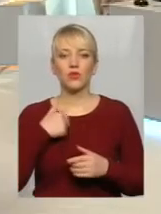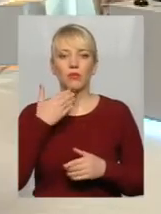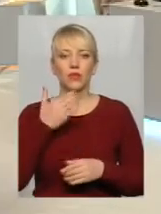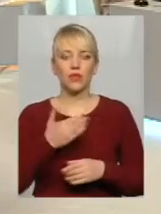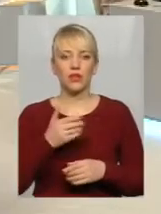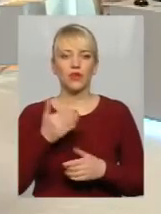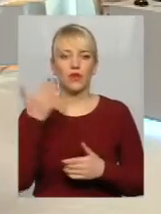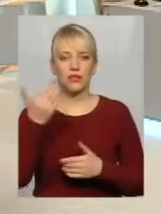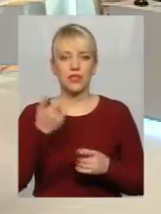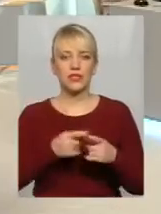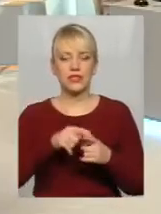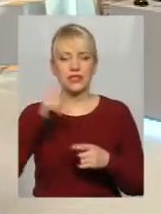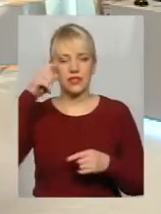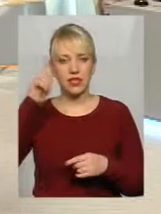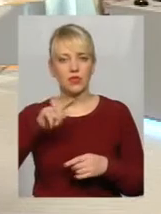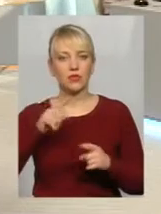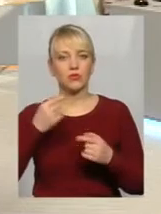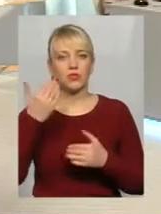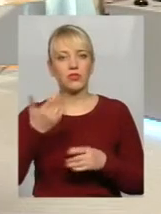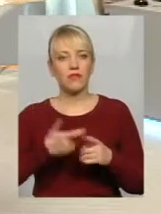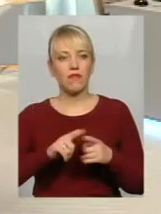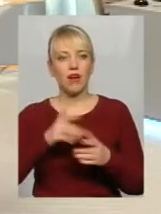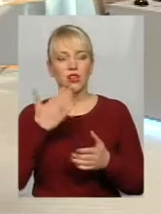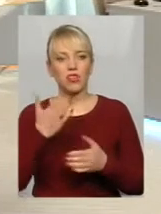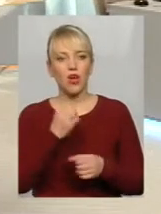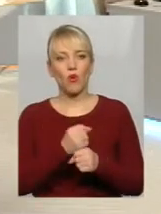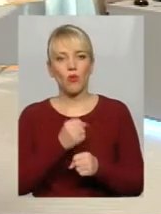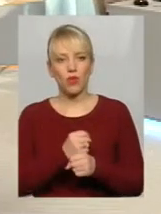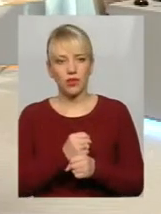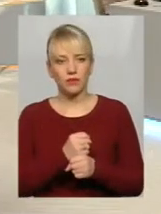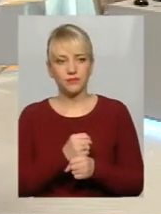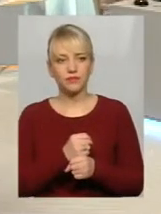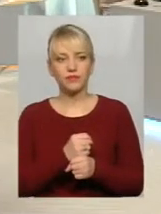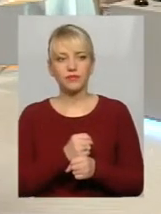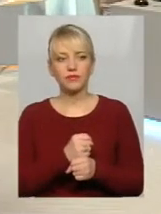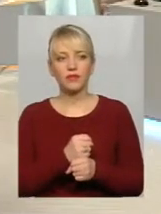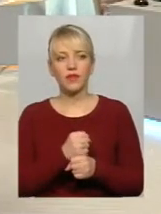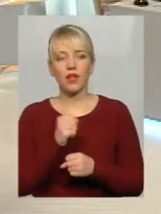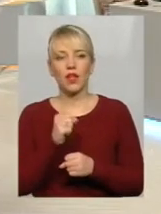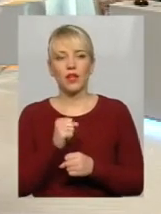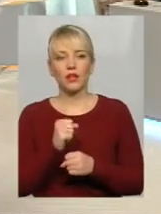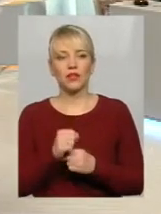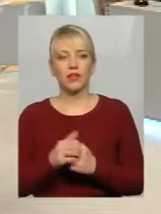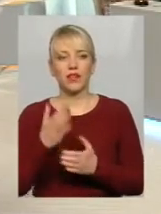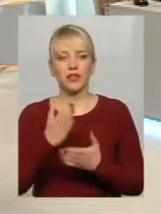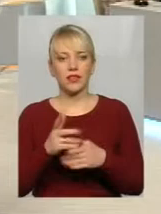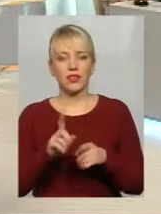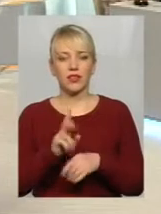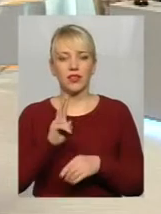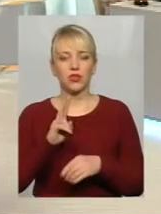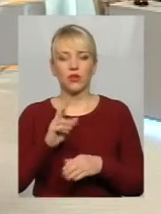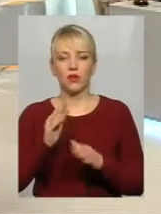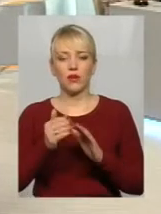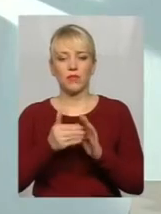розумієте, ви це знаєте, бо це ваша робота. Це ваша робота, так? І якщо навіть таке, що призовники не